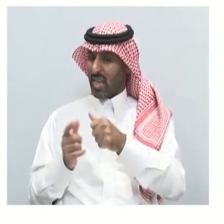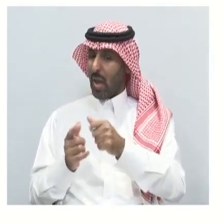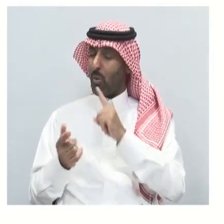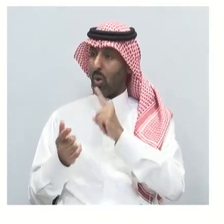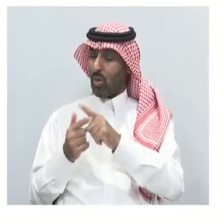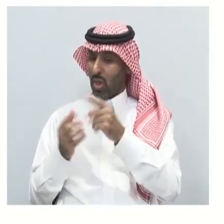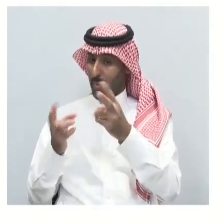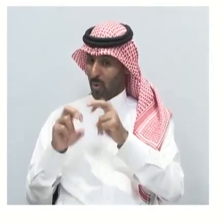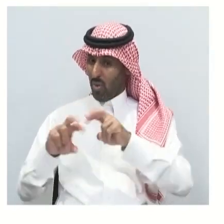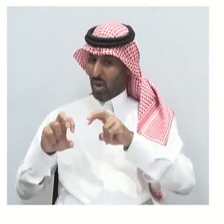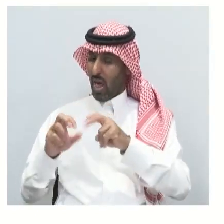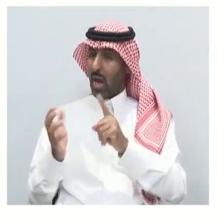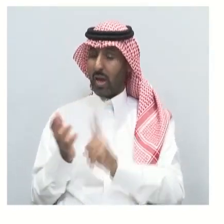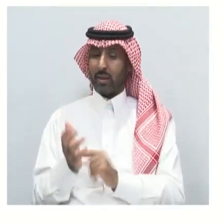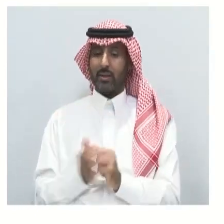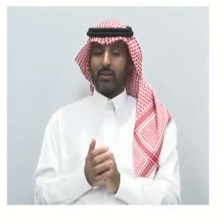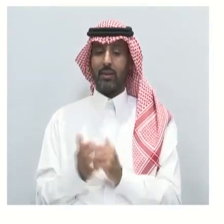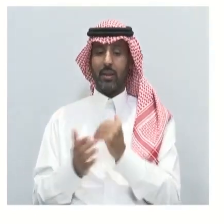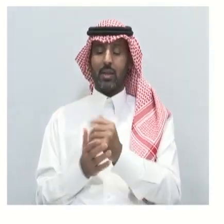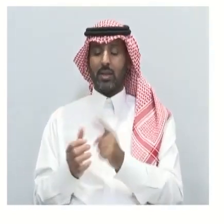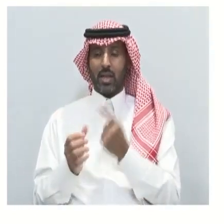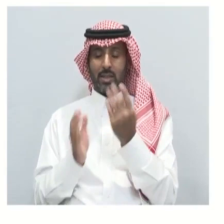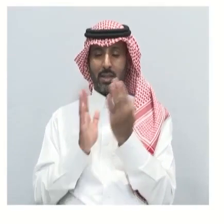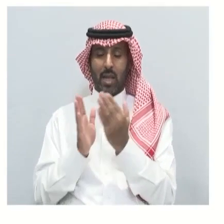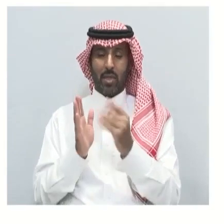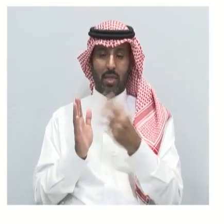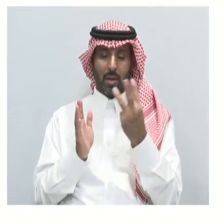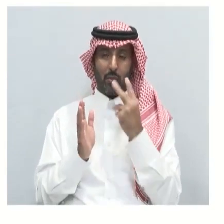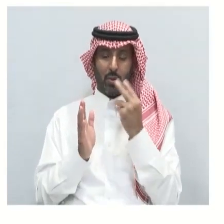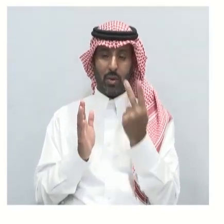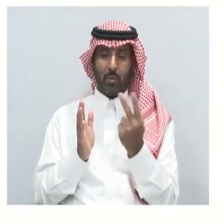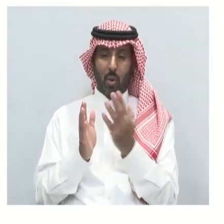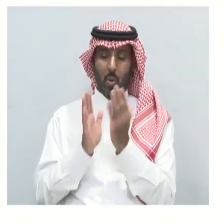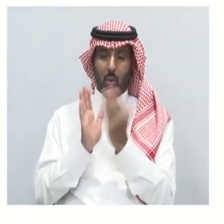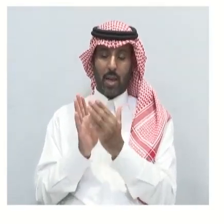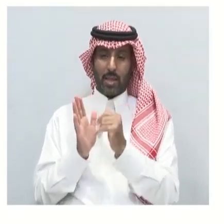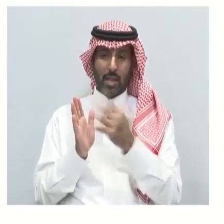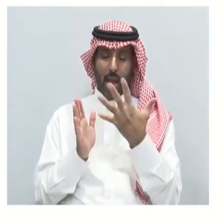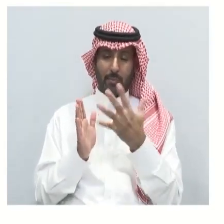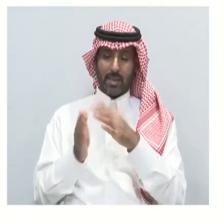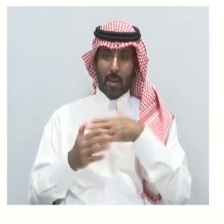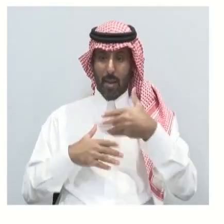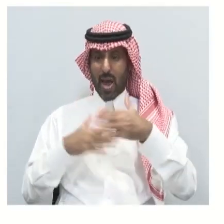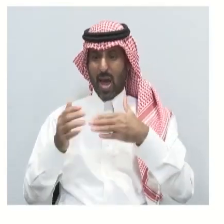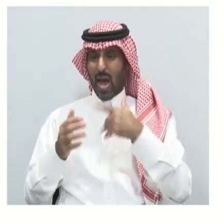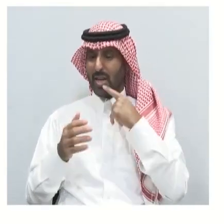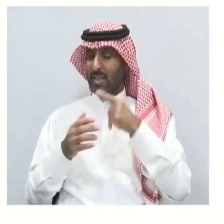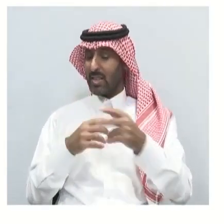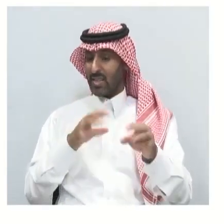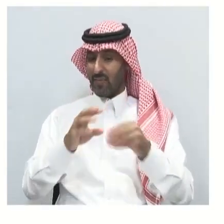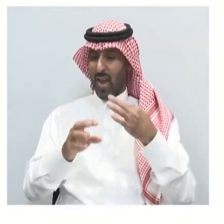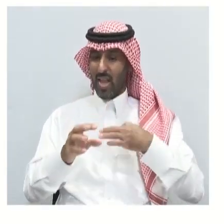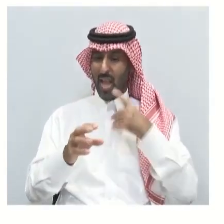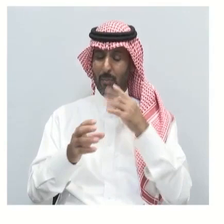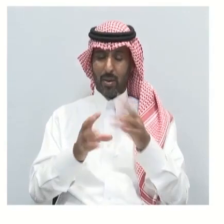الحقائق بعد ذلك تناولنا في الدرس الثاني من الوحده الخامسه لدينا مهاره استخدام مناهج البحث